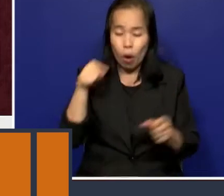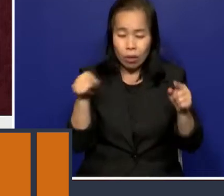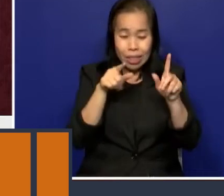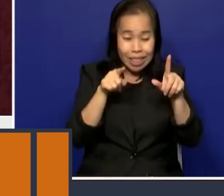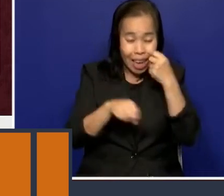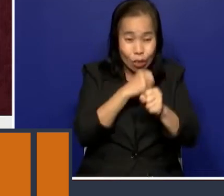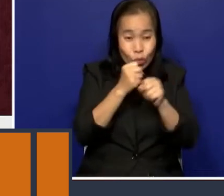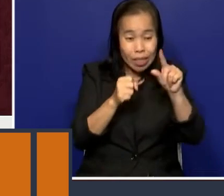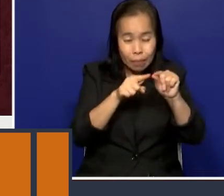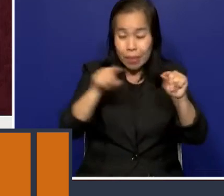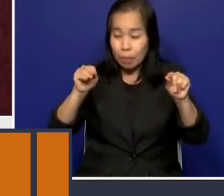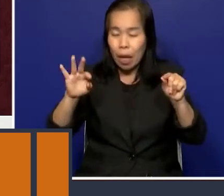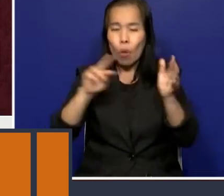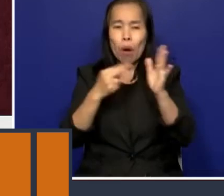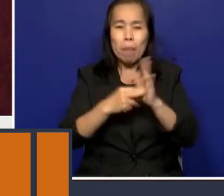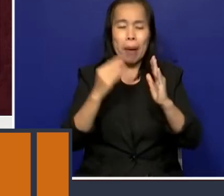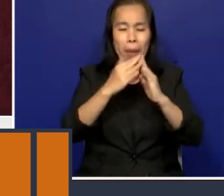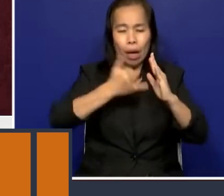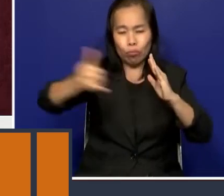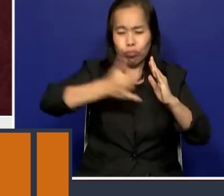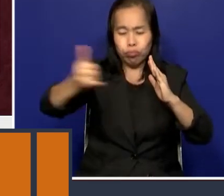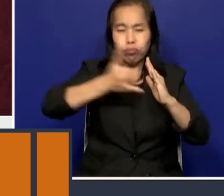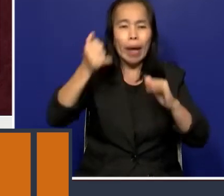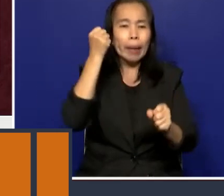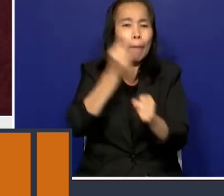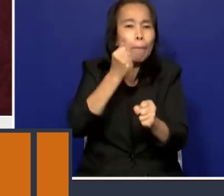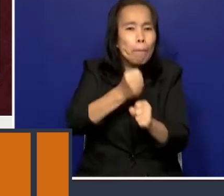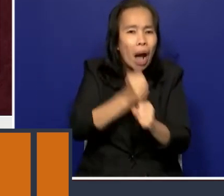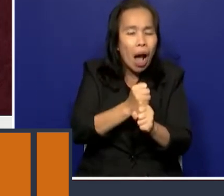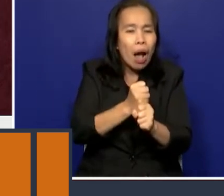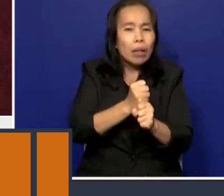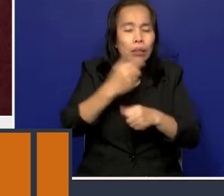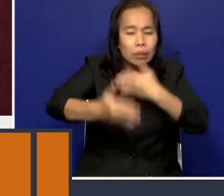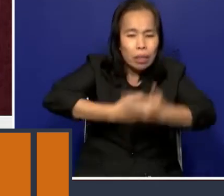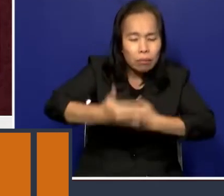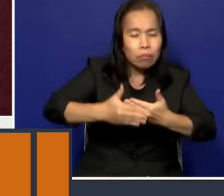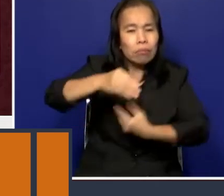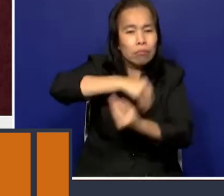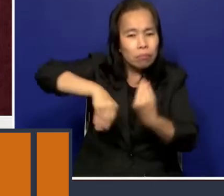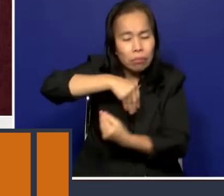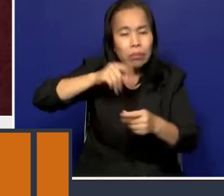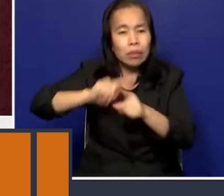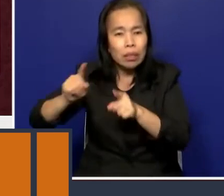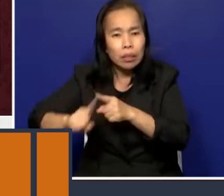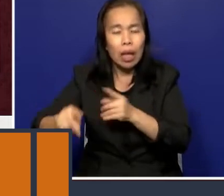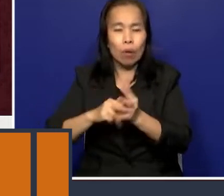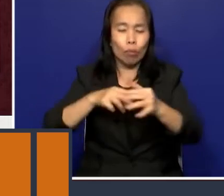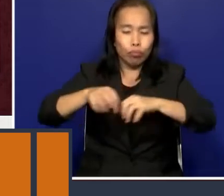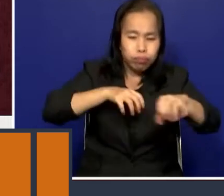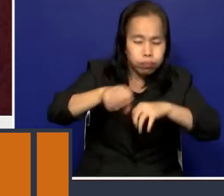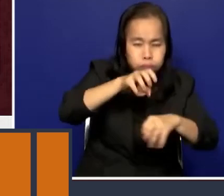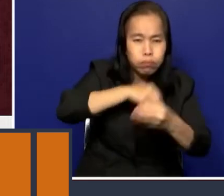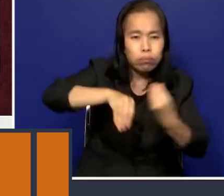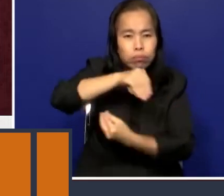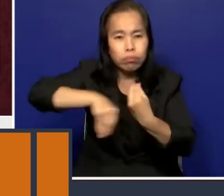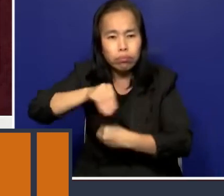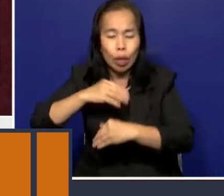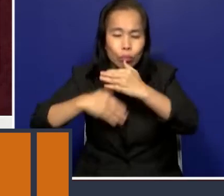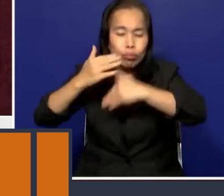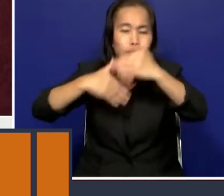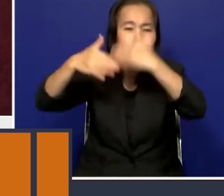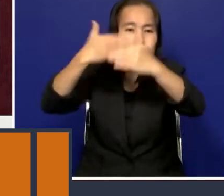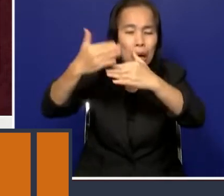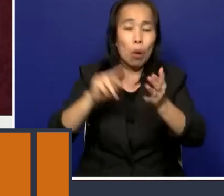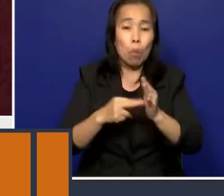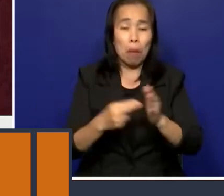ารสันจรไปมาและมความจำเป็ต้องมปฏิสัมพนธต่อการทางเศรษฐกิเพื่อขับเคื่อนเศรษฐกของชาติและมีโอกาสทจะ